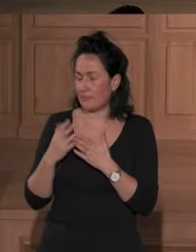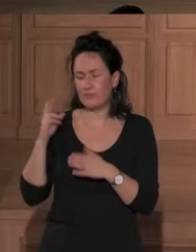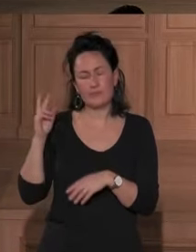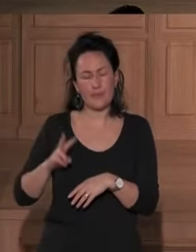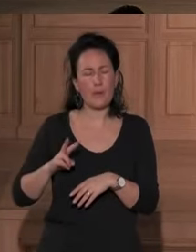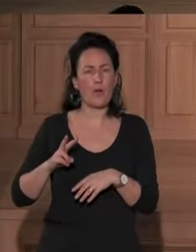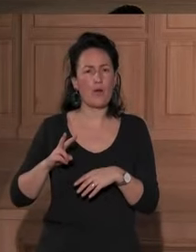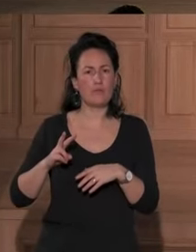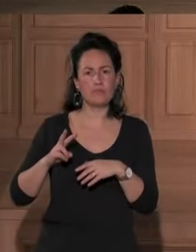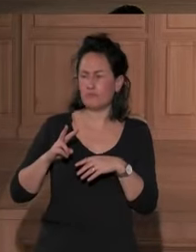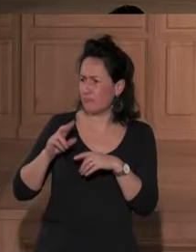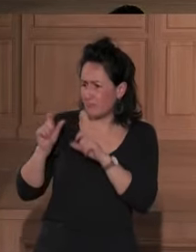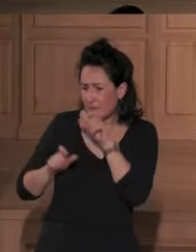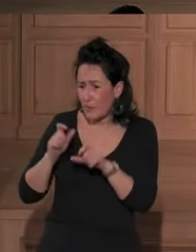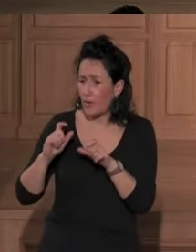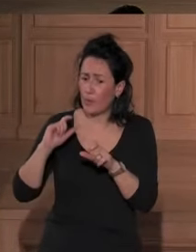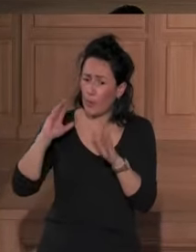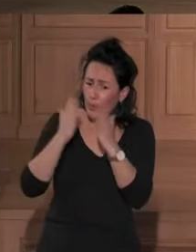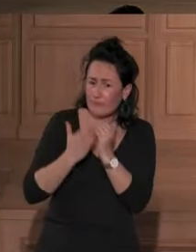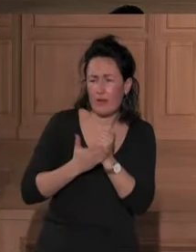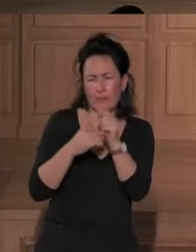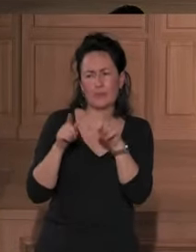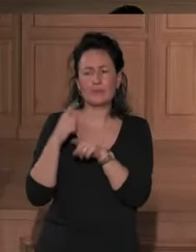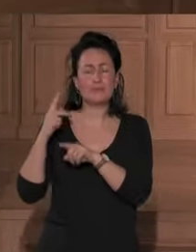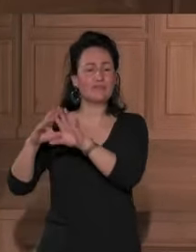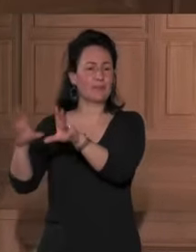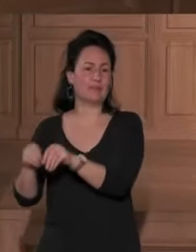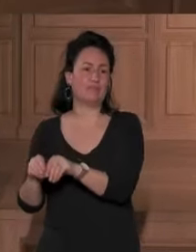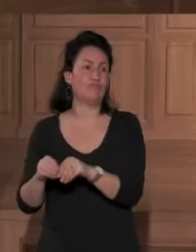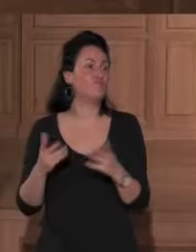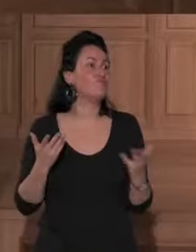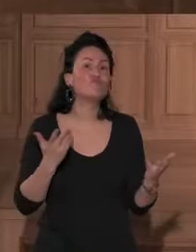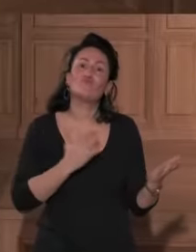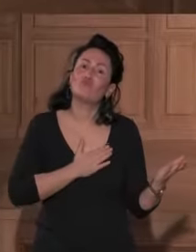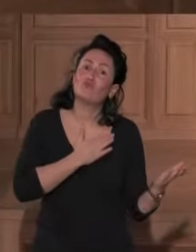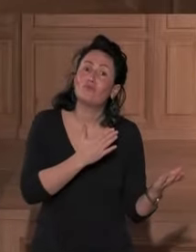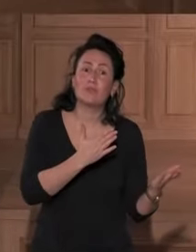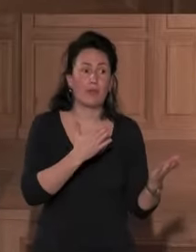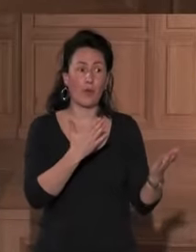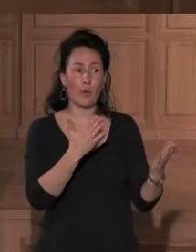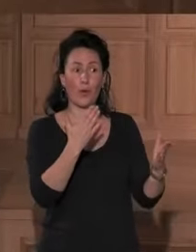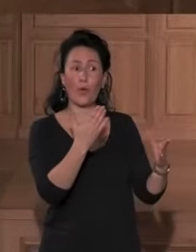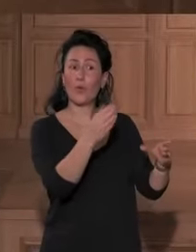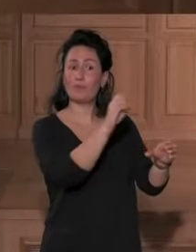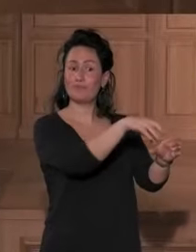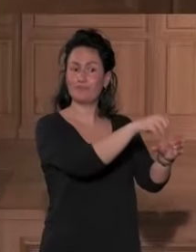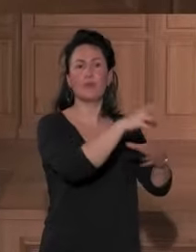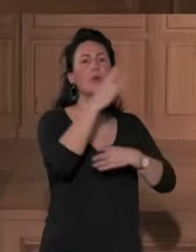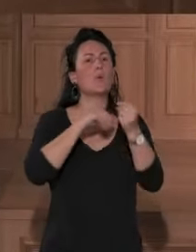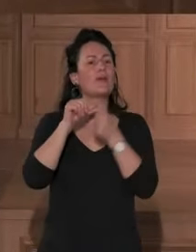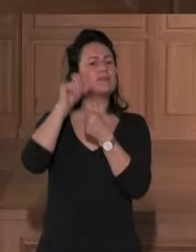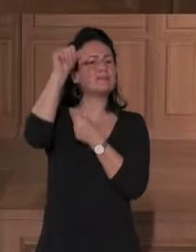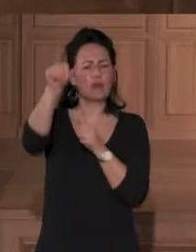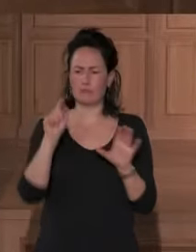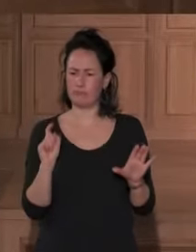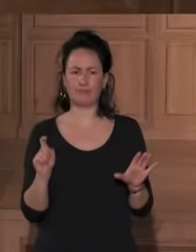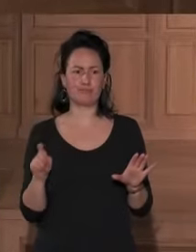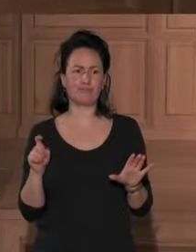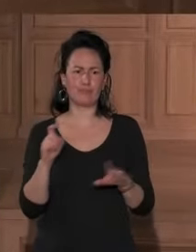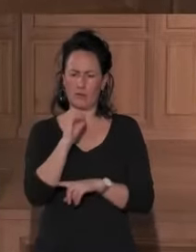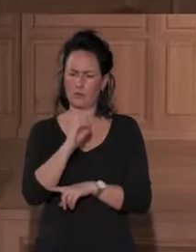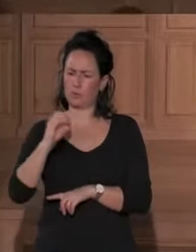personne autiste, mais sa famille aussi, vous l'avez dit. Donc voilà, remplissez généreusement ces caisses, cliquez bien sur le chiffre d'eau, mettez beaucoup de